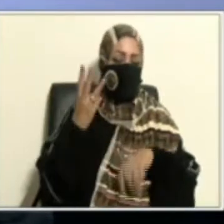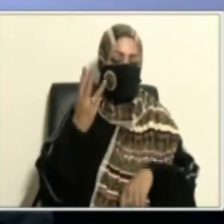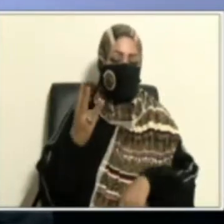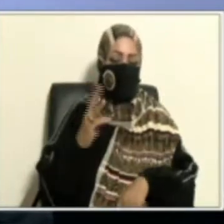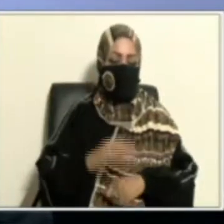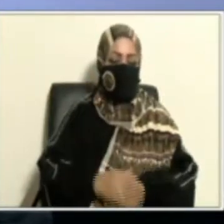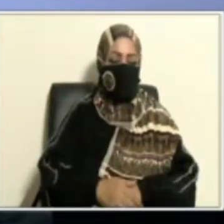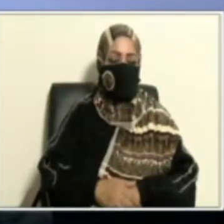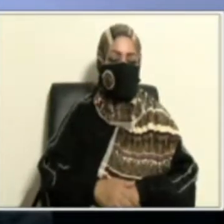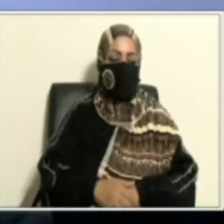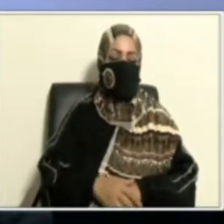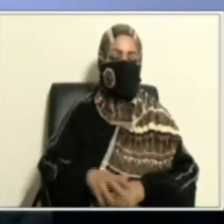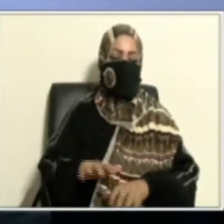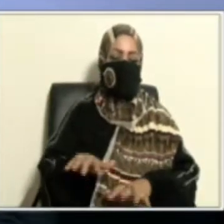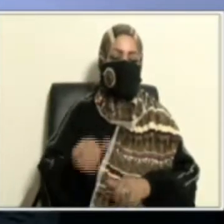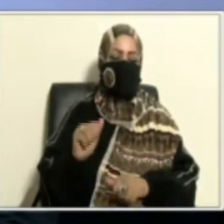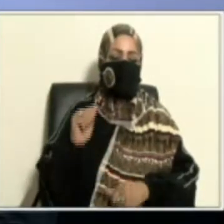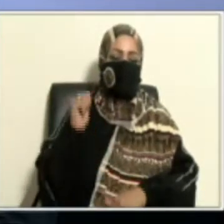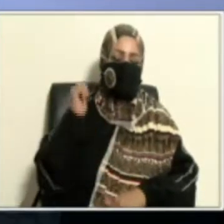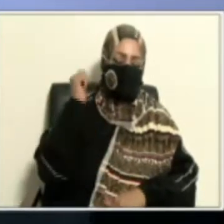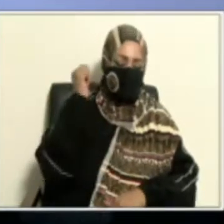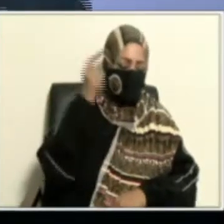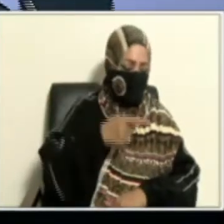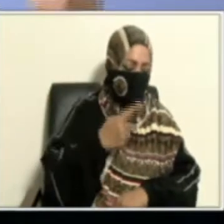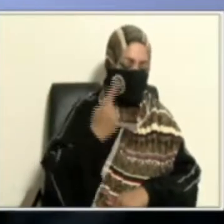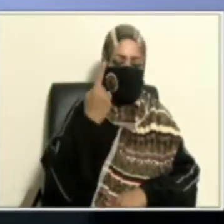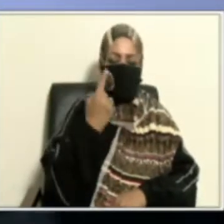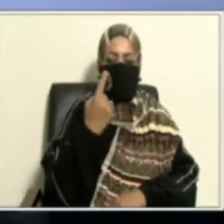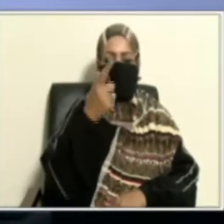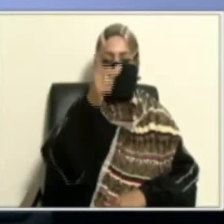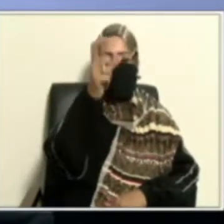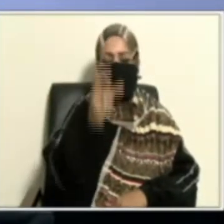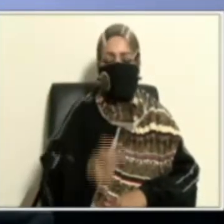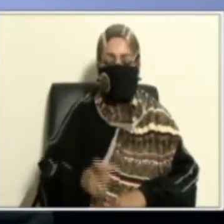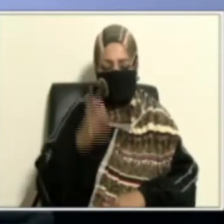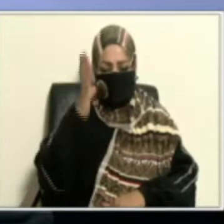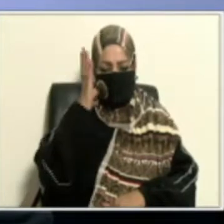اللي فاتتك؟ أمتى درتها؟ بعد دقيقة ودقيقتين ولا بعد؟